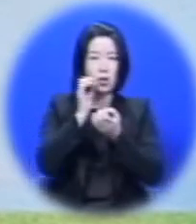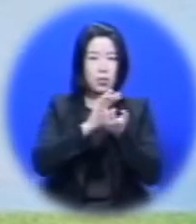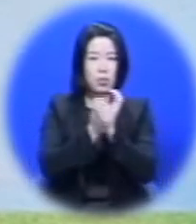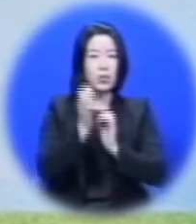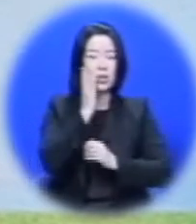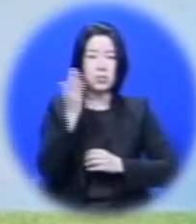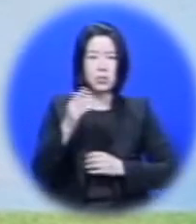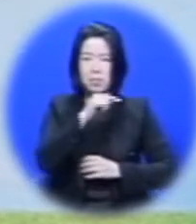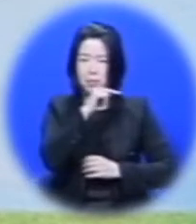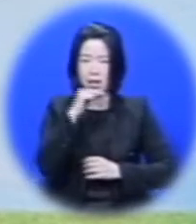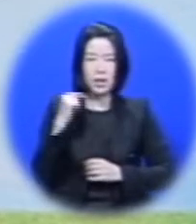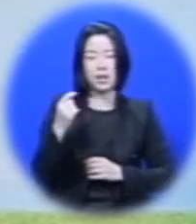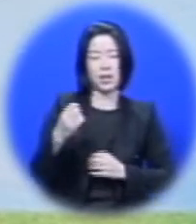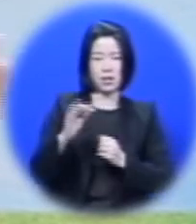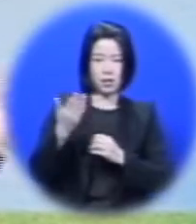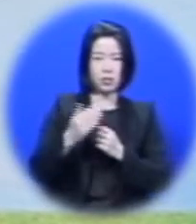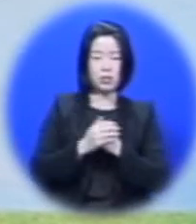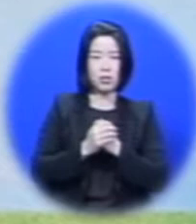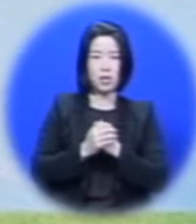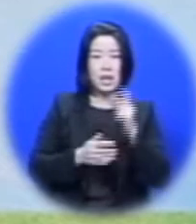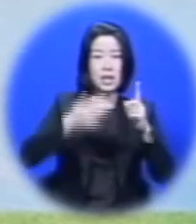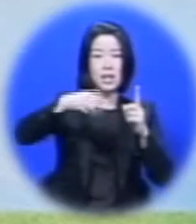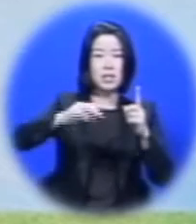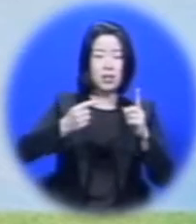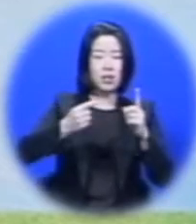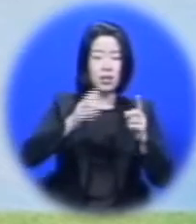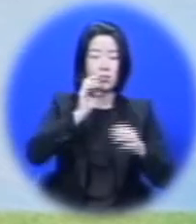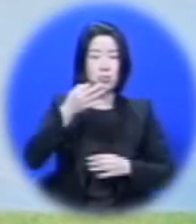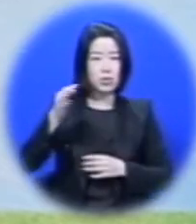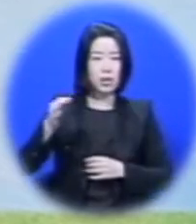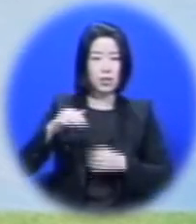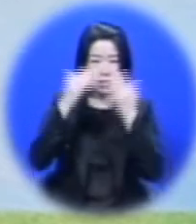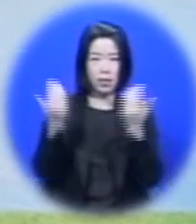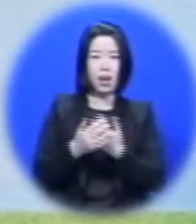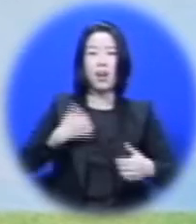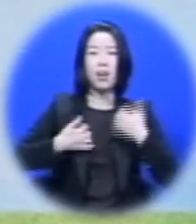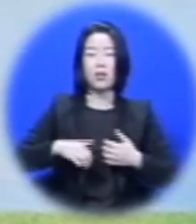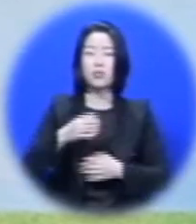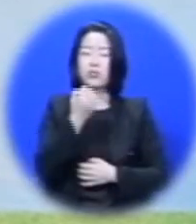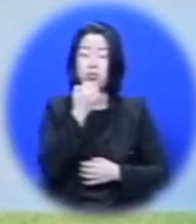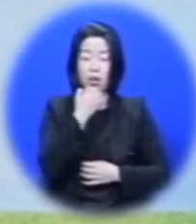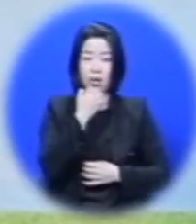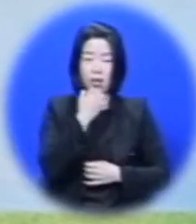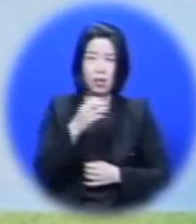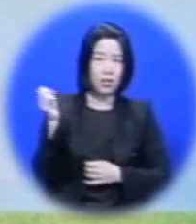들었어. 처음에 1절을 부를 때는 다들 웃었대요. 코미디 같은 상황이잖아. 갑자기 목사님이 동백아가씨